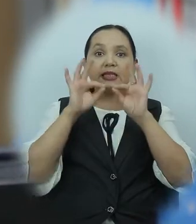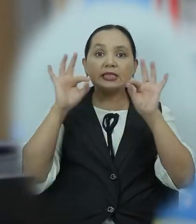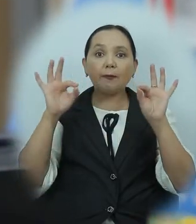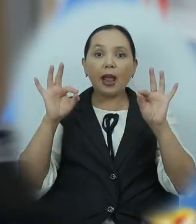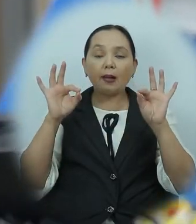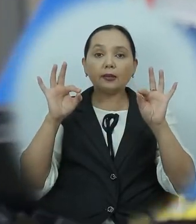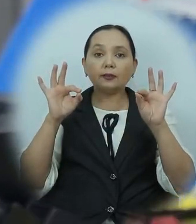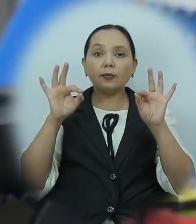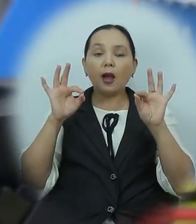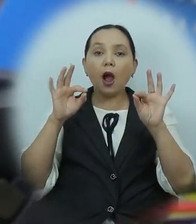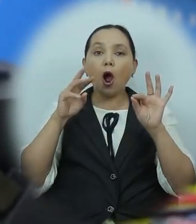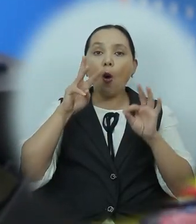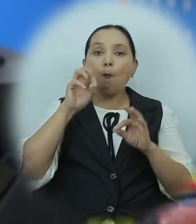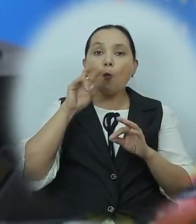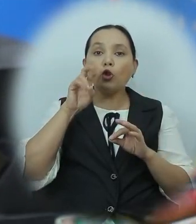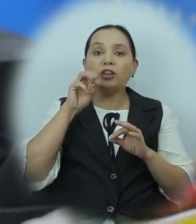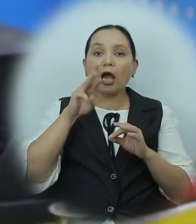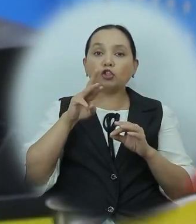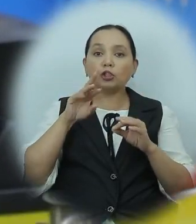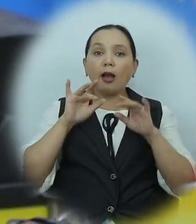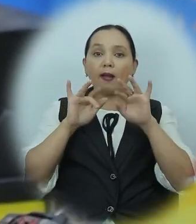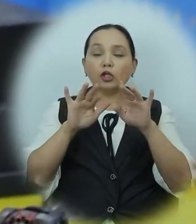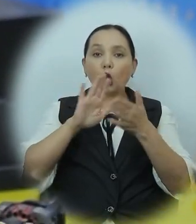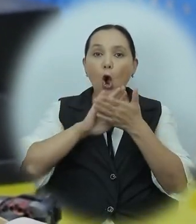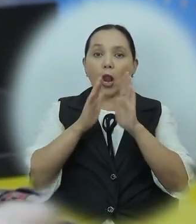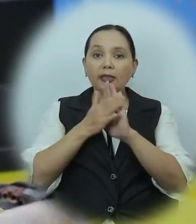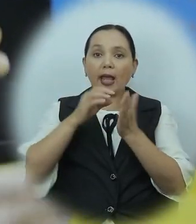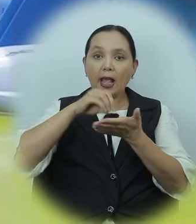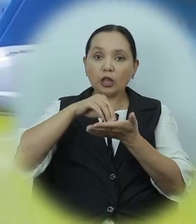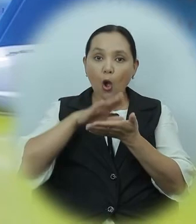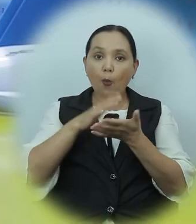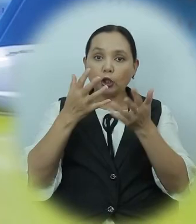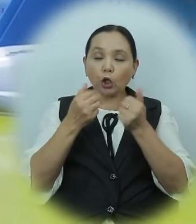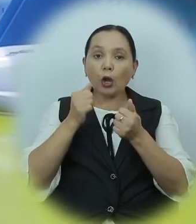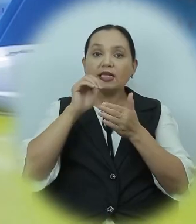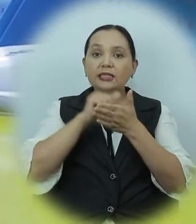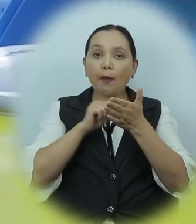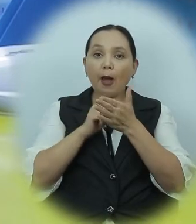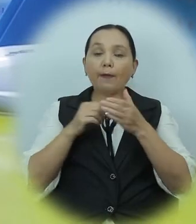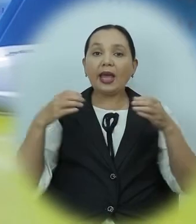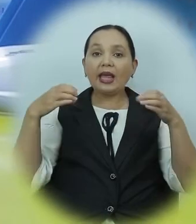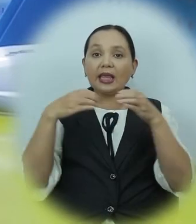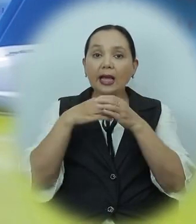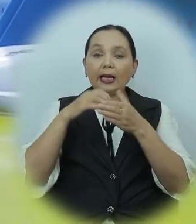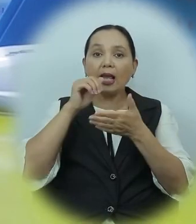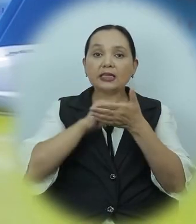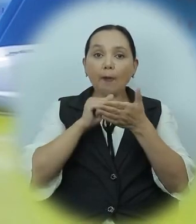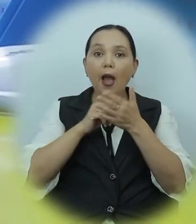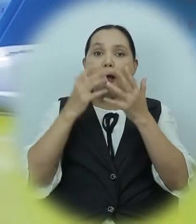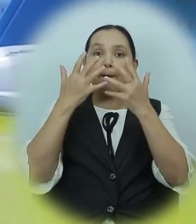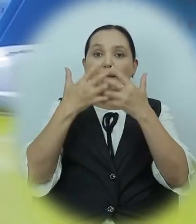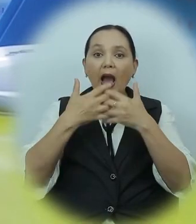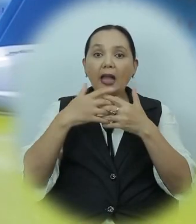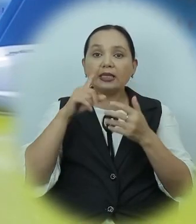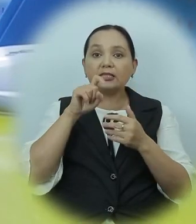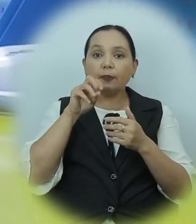simlarni montaj qilish holatiga ham inobatga olinadi. Sabab yig'ilgan paytida mexanizmga agar